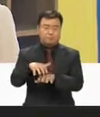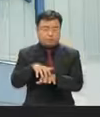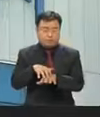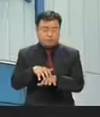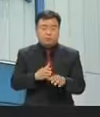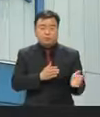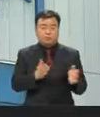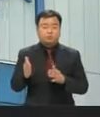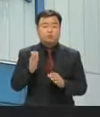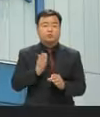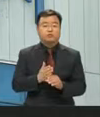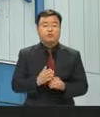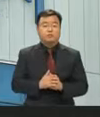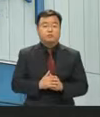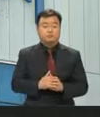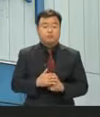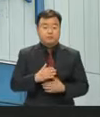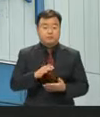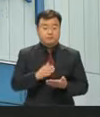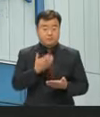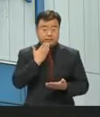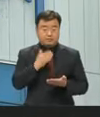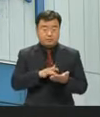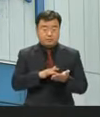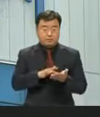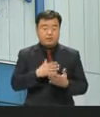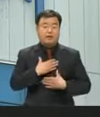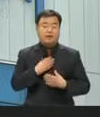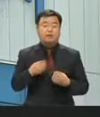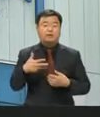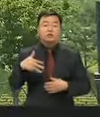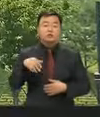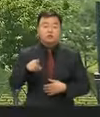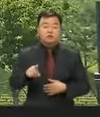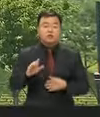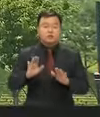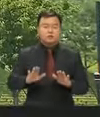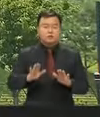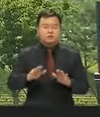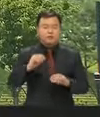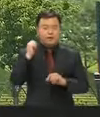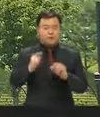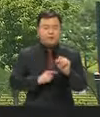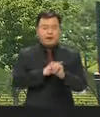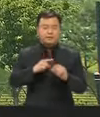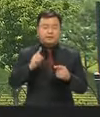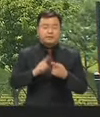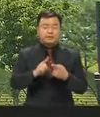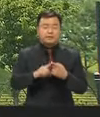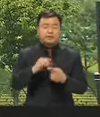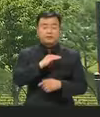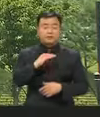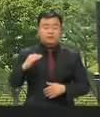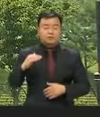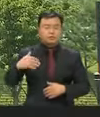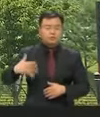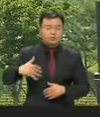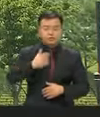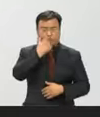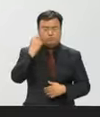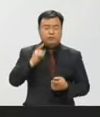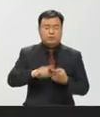있어서. 식약처는 방사능 검사를 통해 기준에 미달하는 식품들이 국내에 유통되는 것을 막고